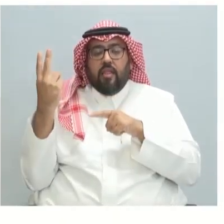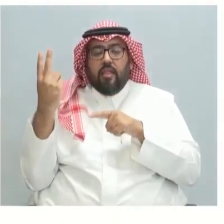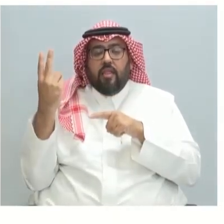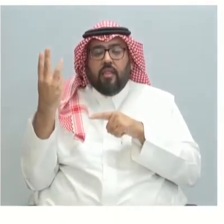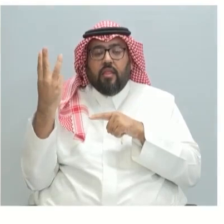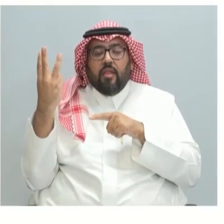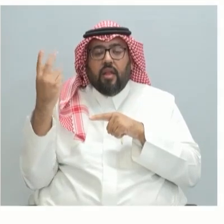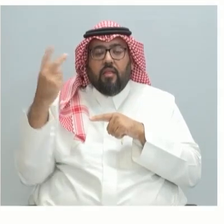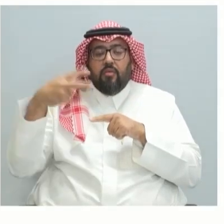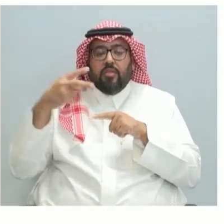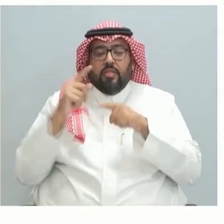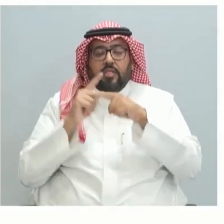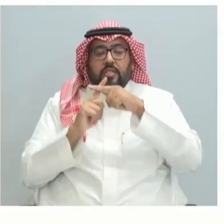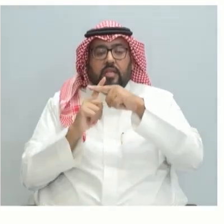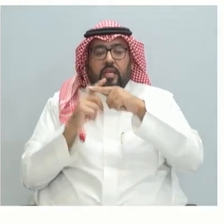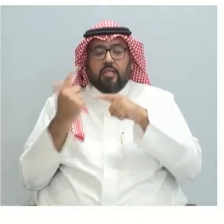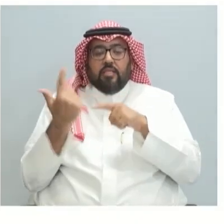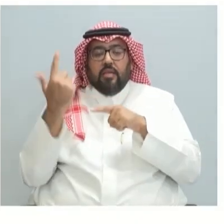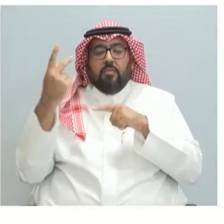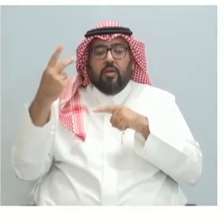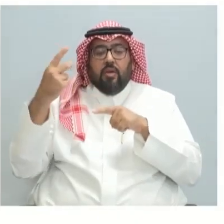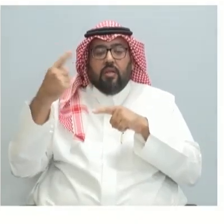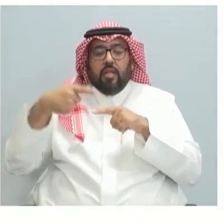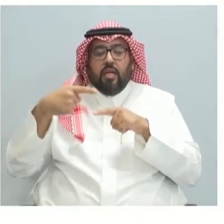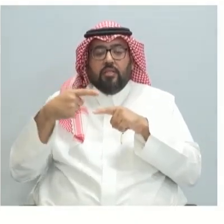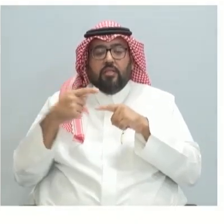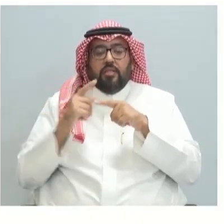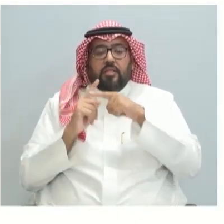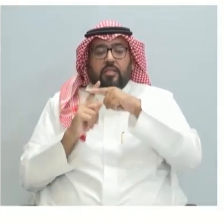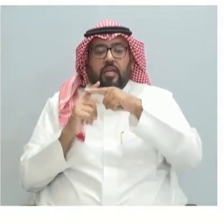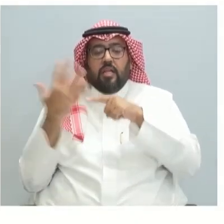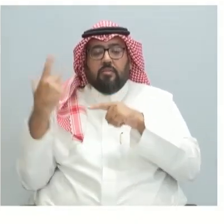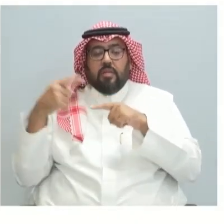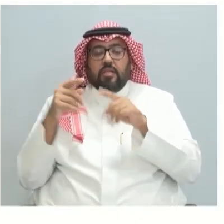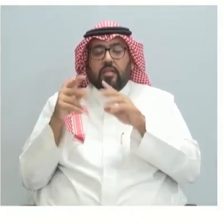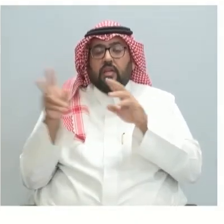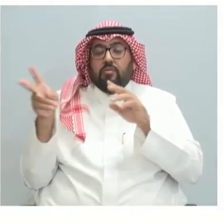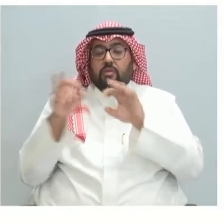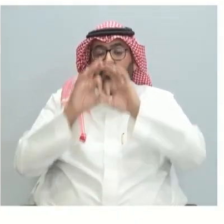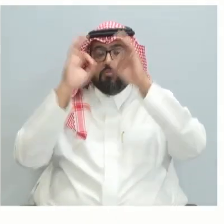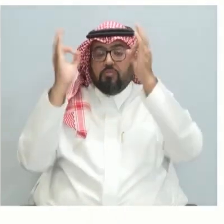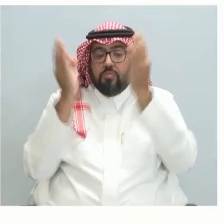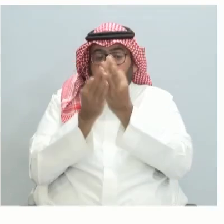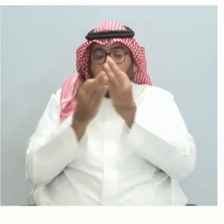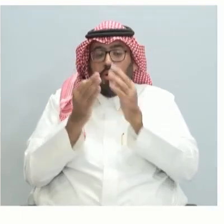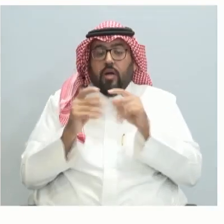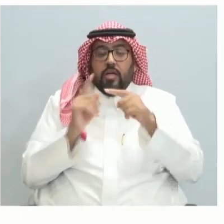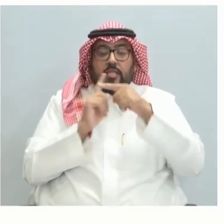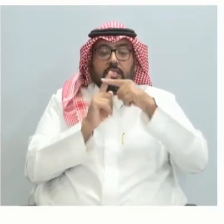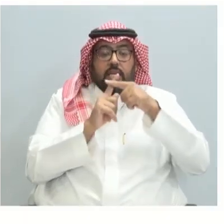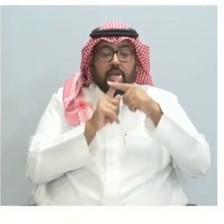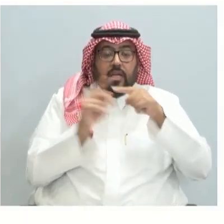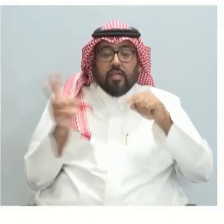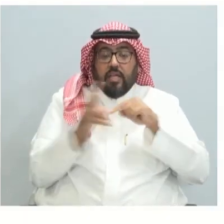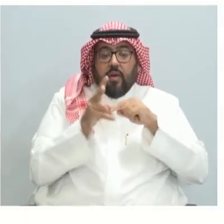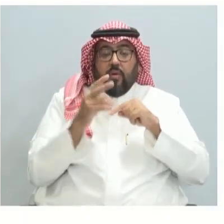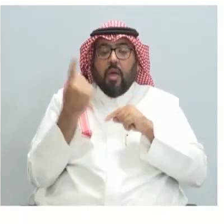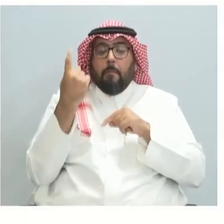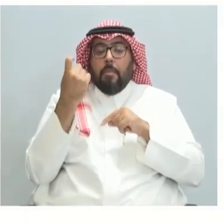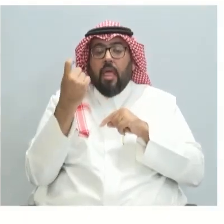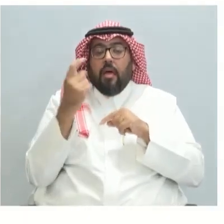مئه في المئه اذا مجموع النسب المئويه يساوي 100 في المئه السؤال الثاني